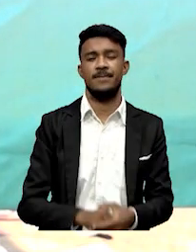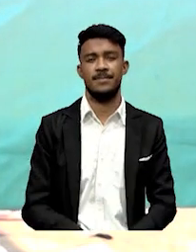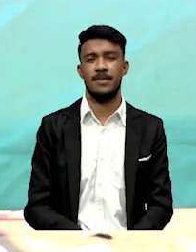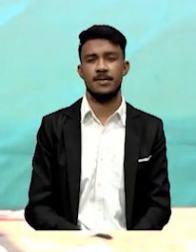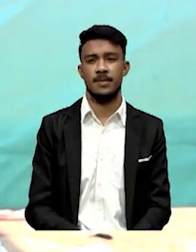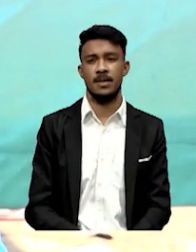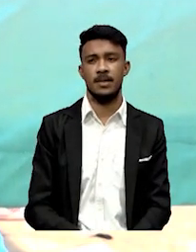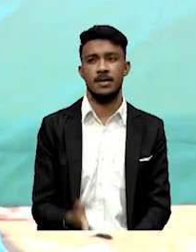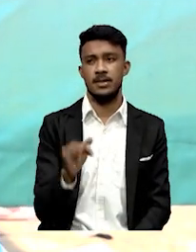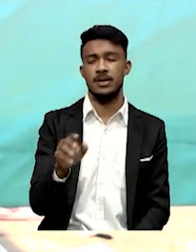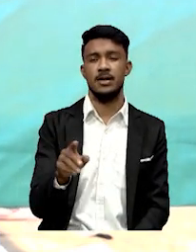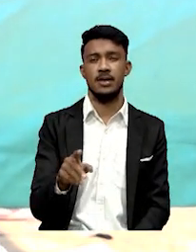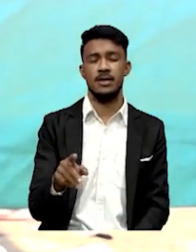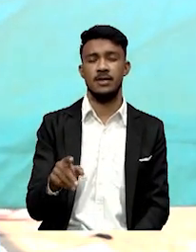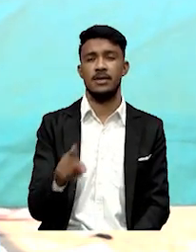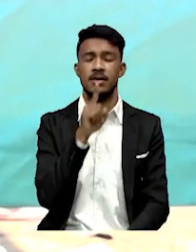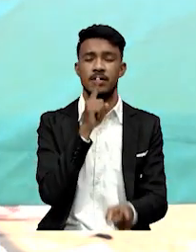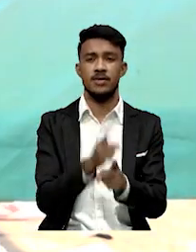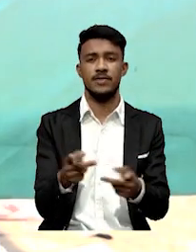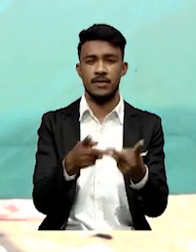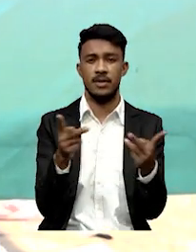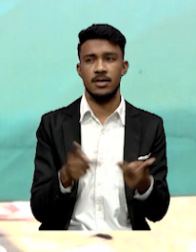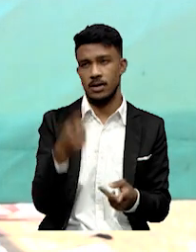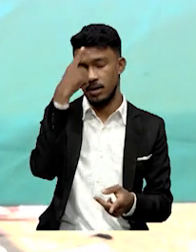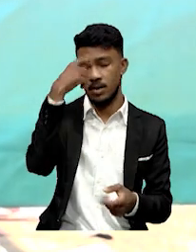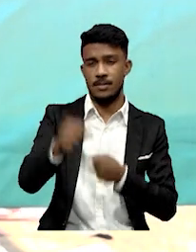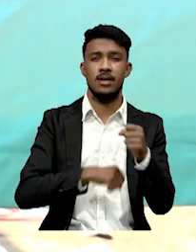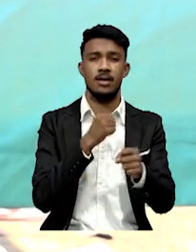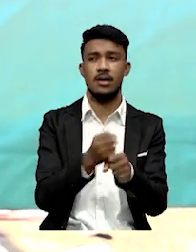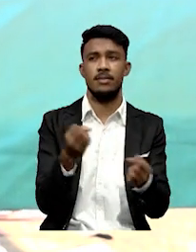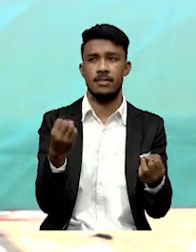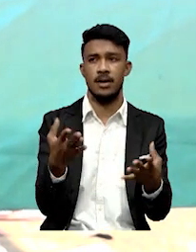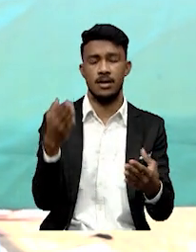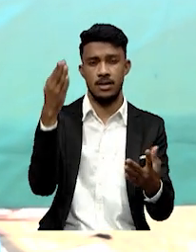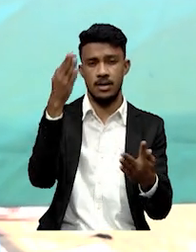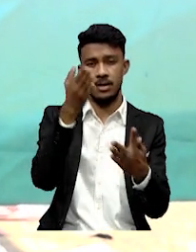se la tette lo spazio fino a un piede all'aria,